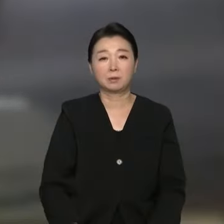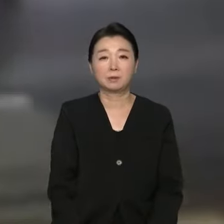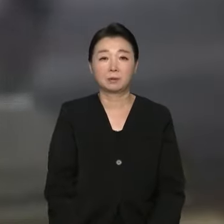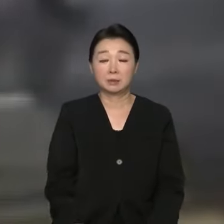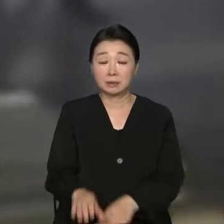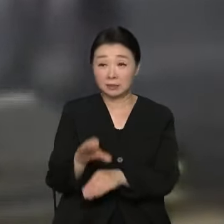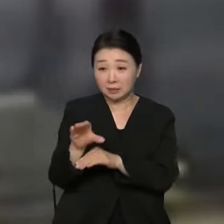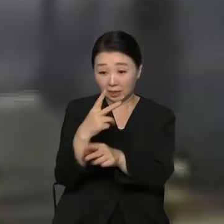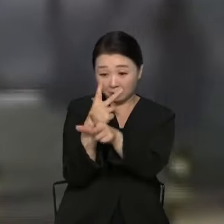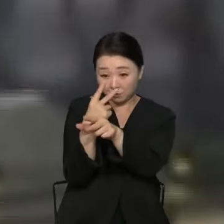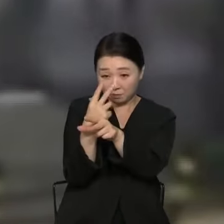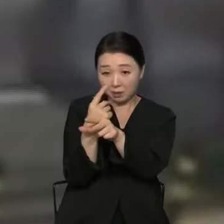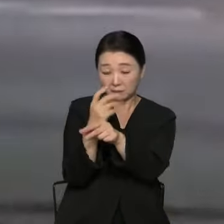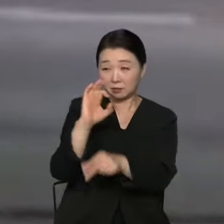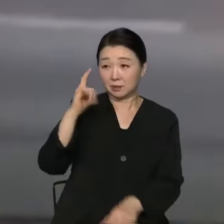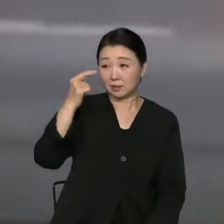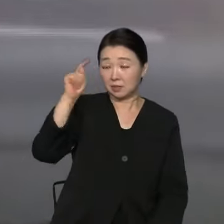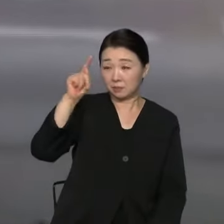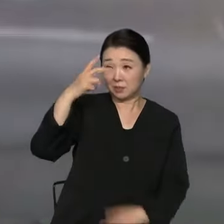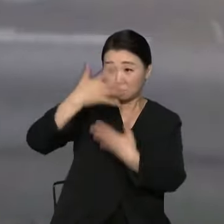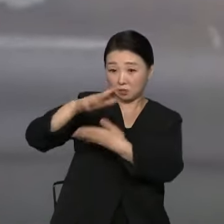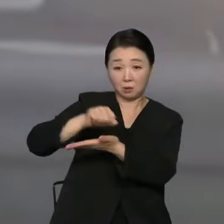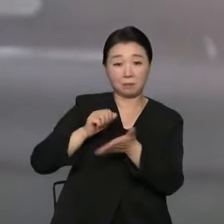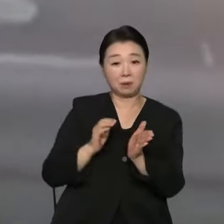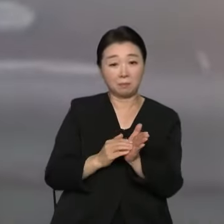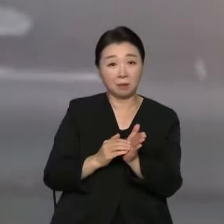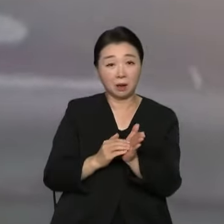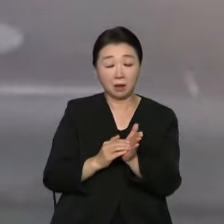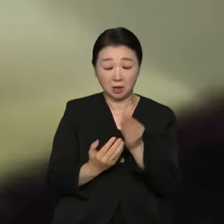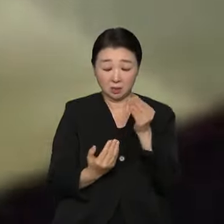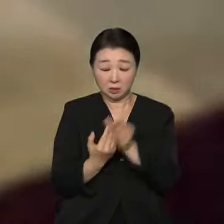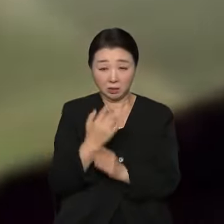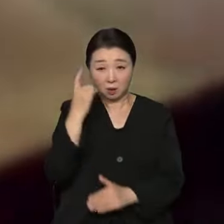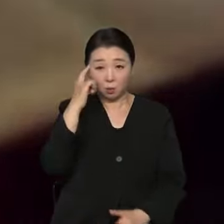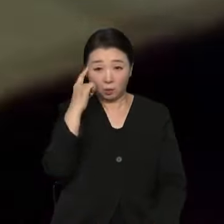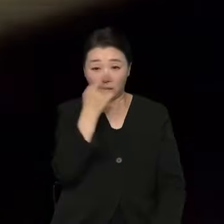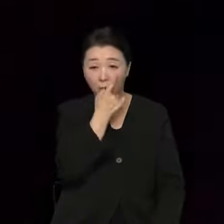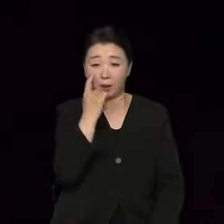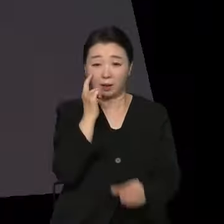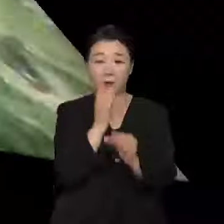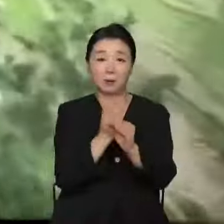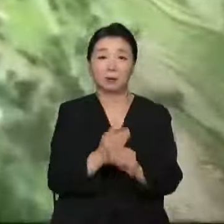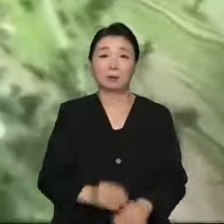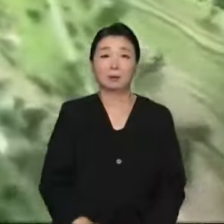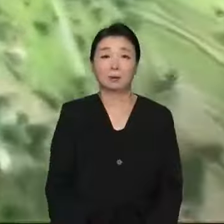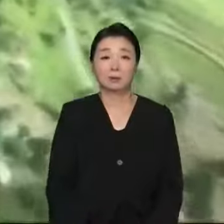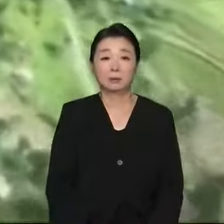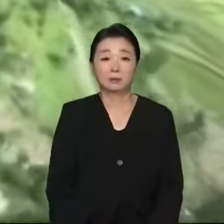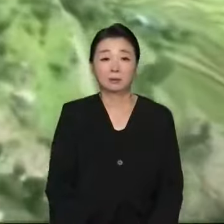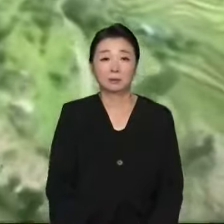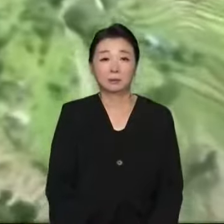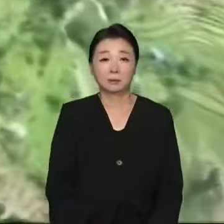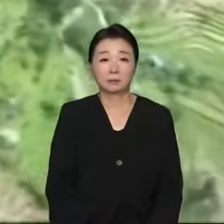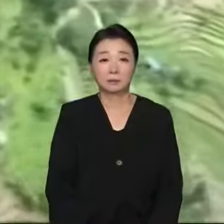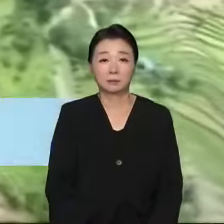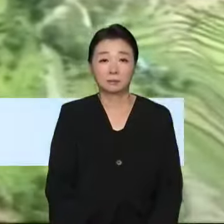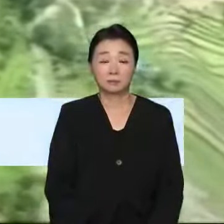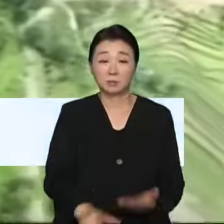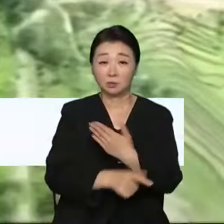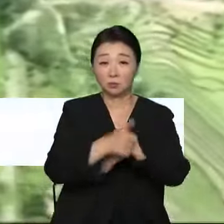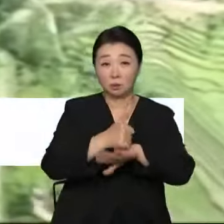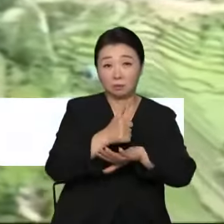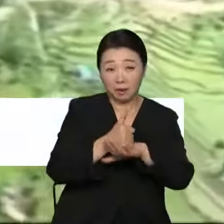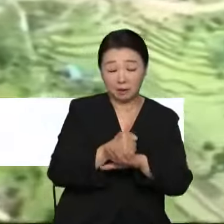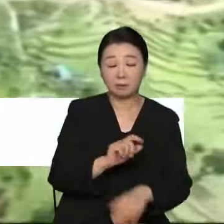차량 블랙박스와 CCTV 영상을 확보해 정확한 사고 경를 조사할 계획입니다 지난달 네팔에서